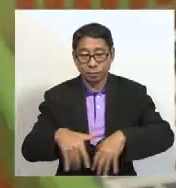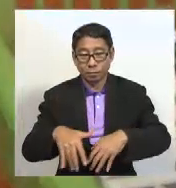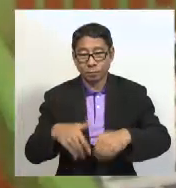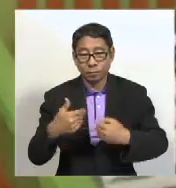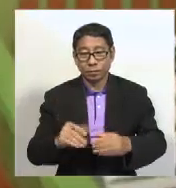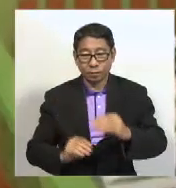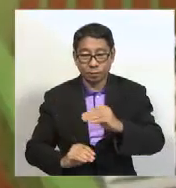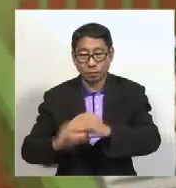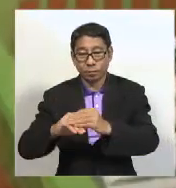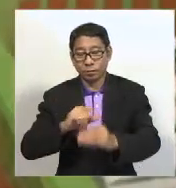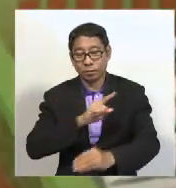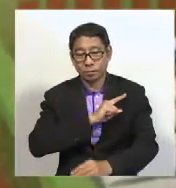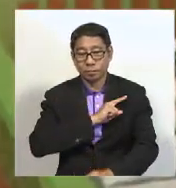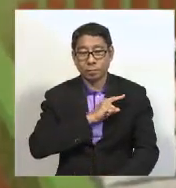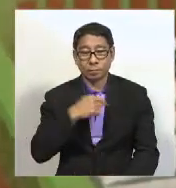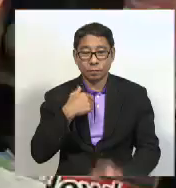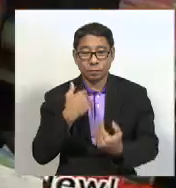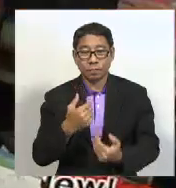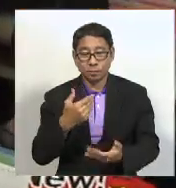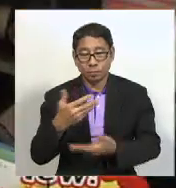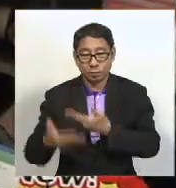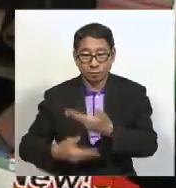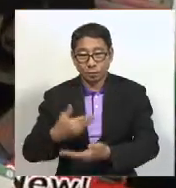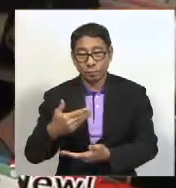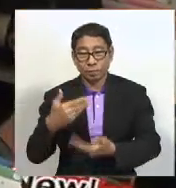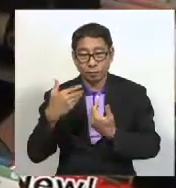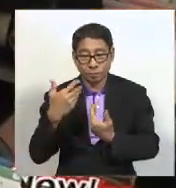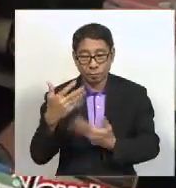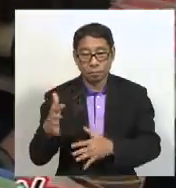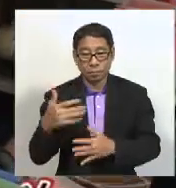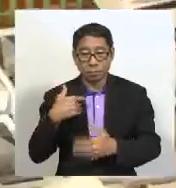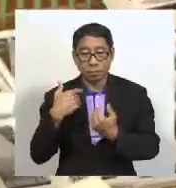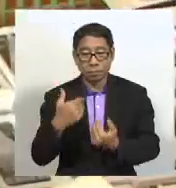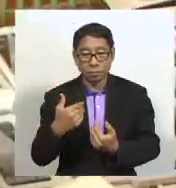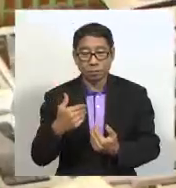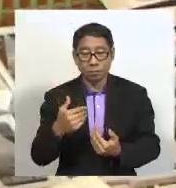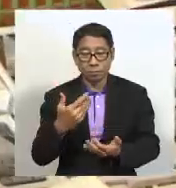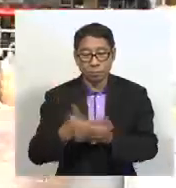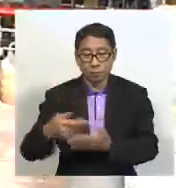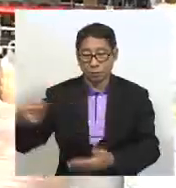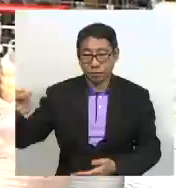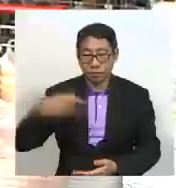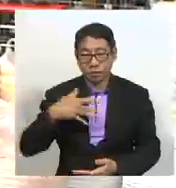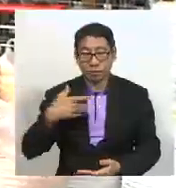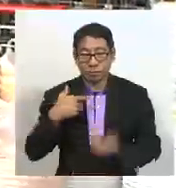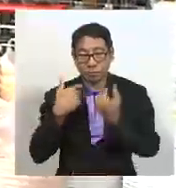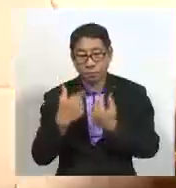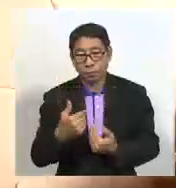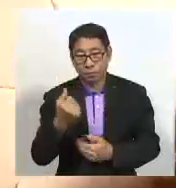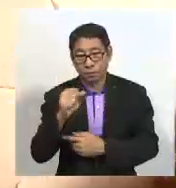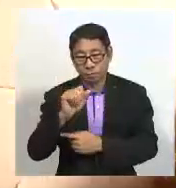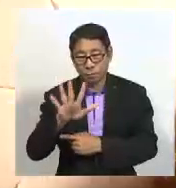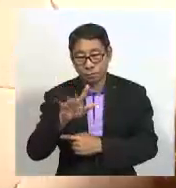จะต้องเติมเงินตัวเองลงไปเพื่อที่จะไปใช้จ่ายพอไปใช้จ่ายปุ๊บเนี่ยก็จะได้คืนเงิน cashback